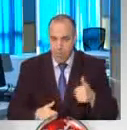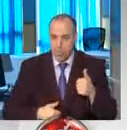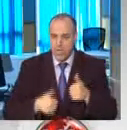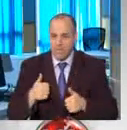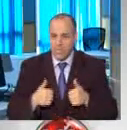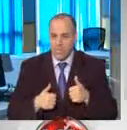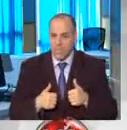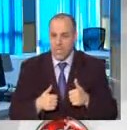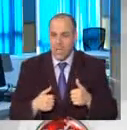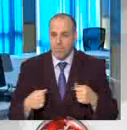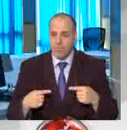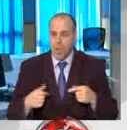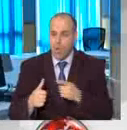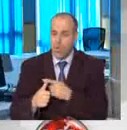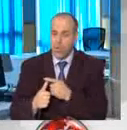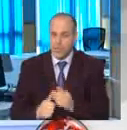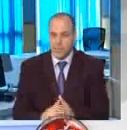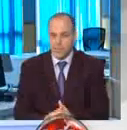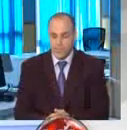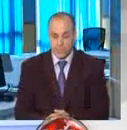لمنافسات الدور الأول.